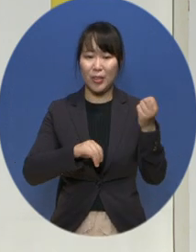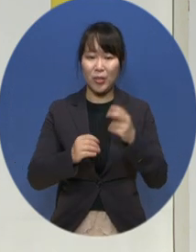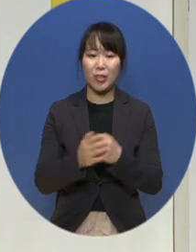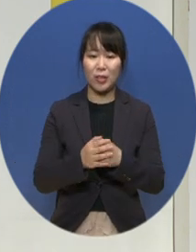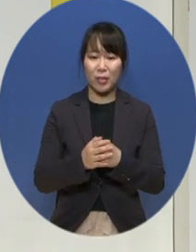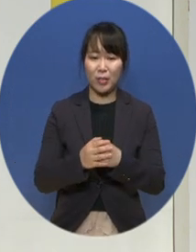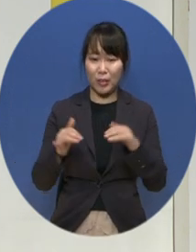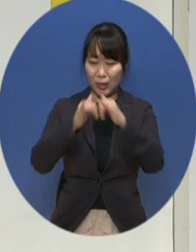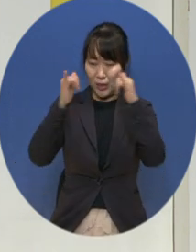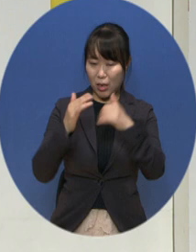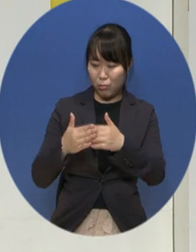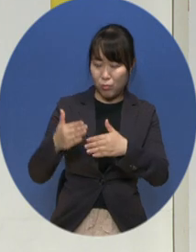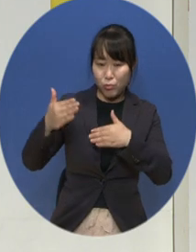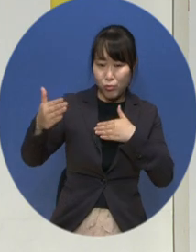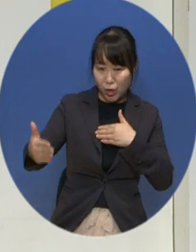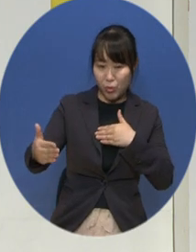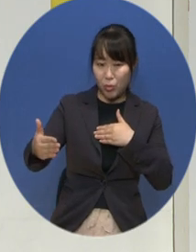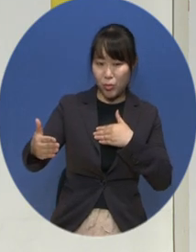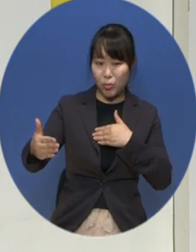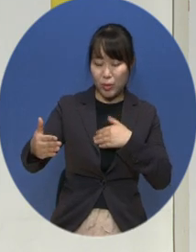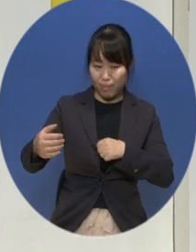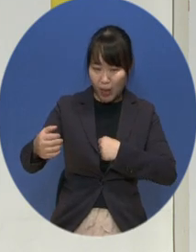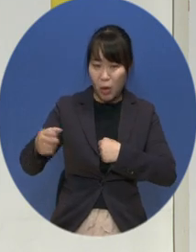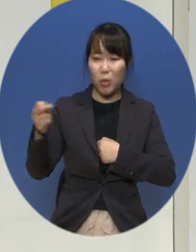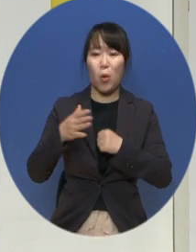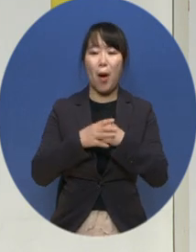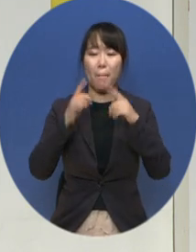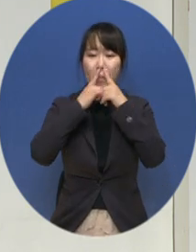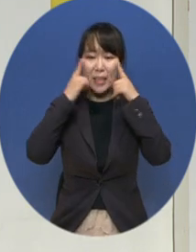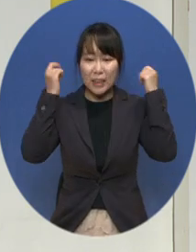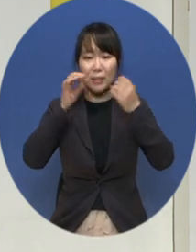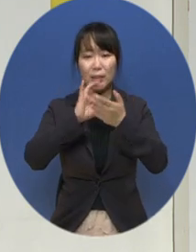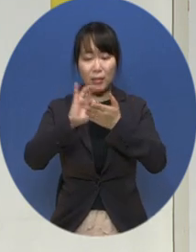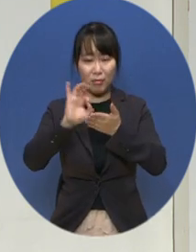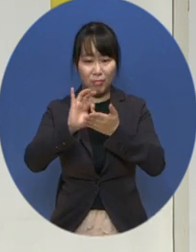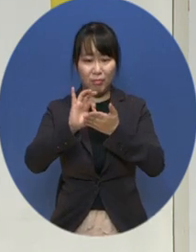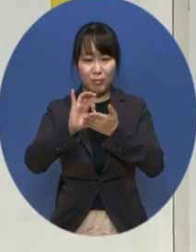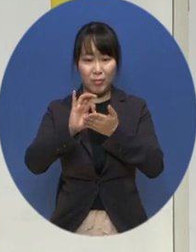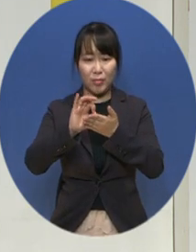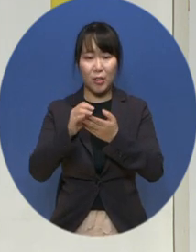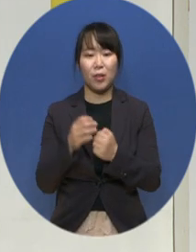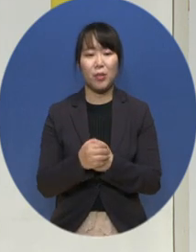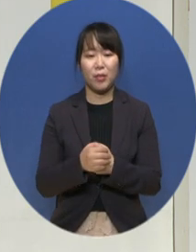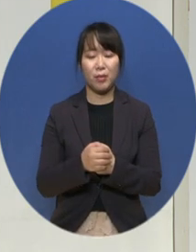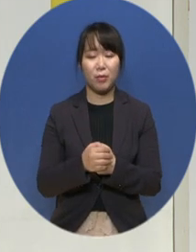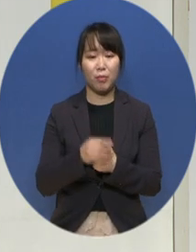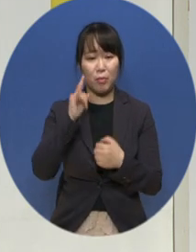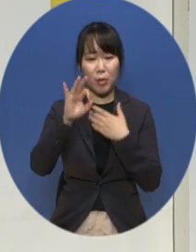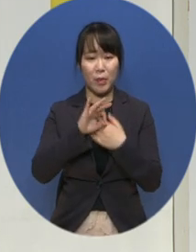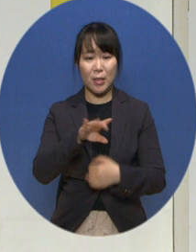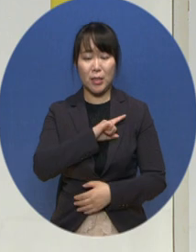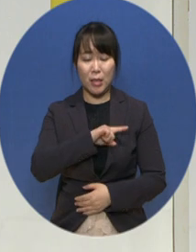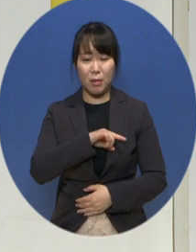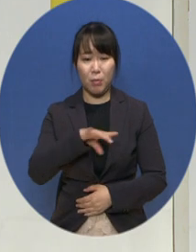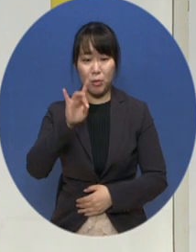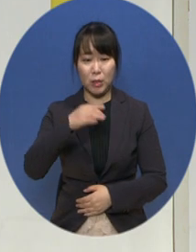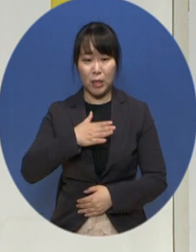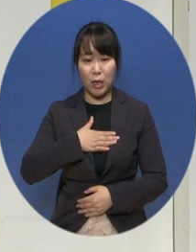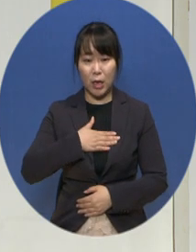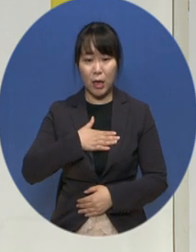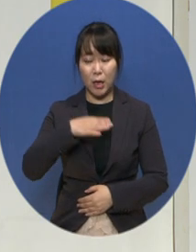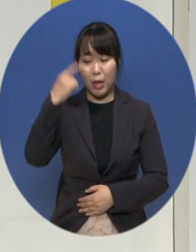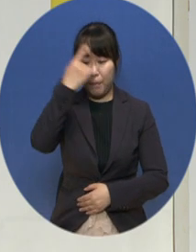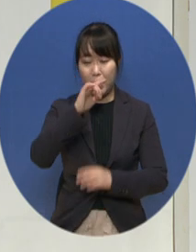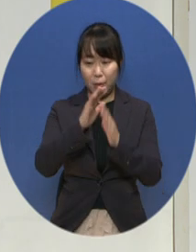거리두기 하는 것도 쇠시고 얘도 아주 꺼주고 해내는 우선 그 제가 최근에 페이스북